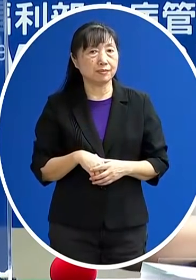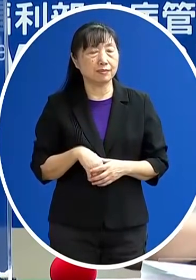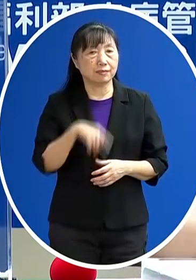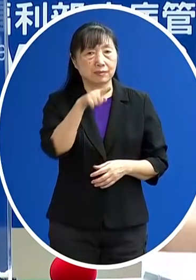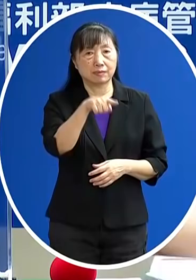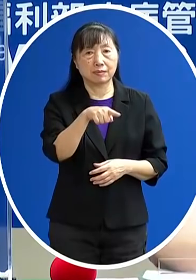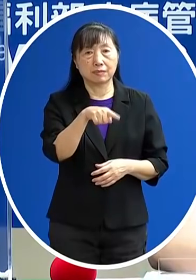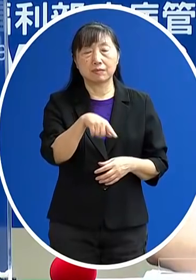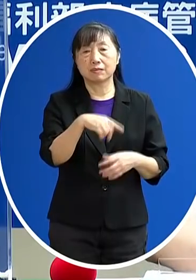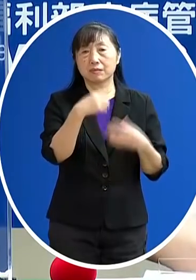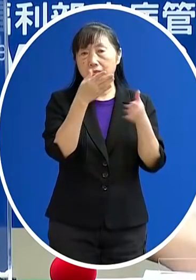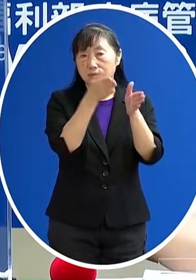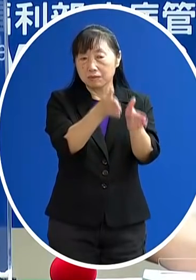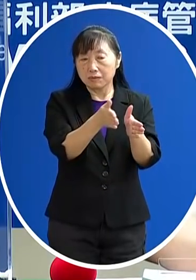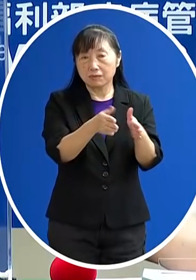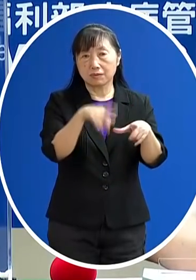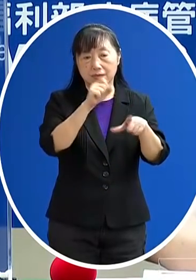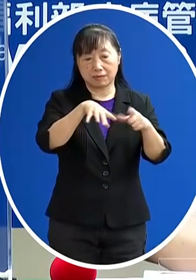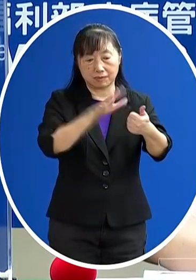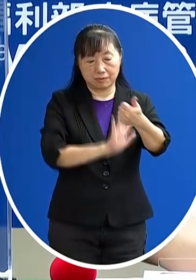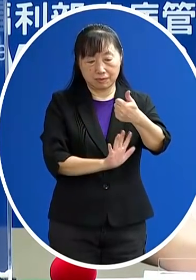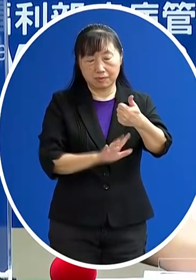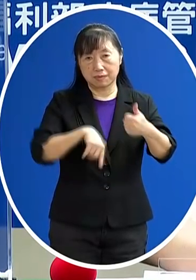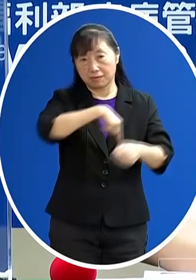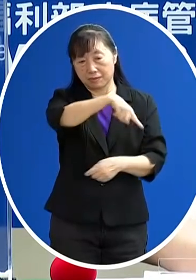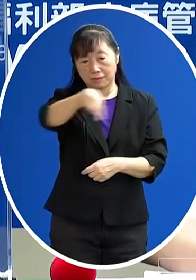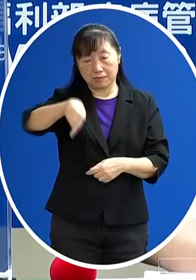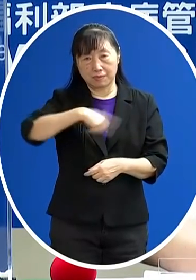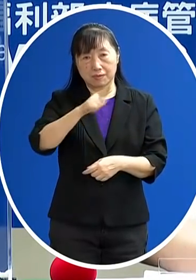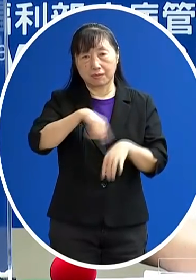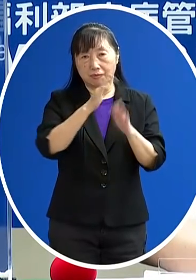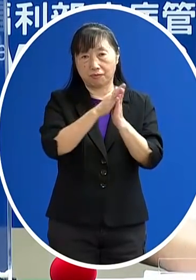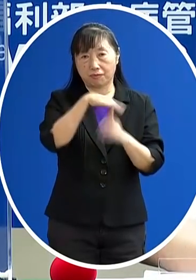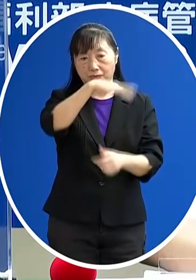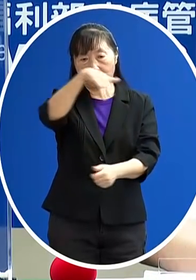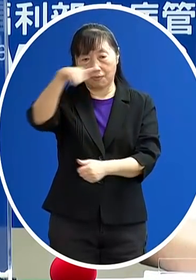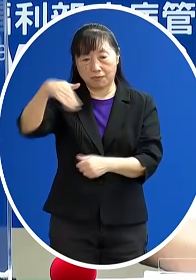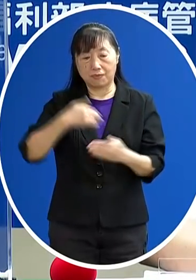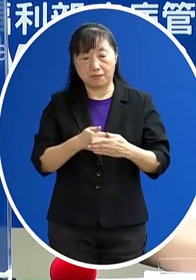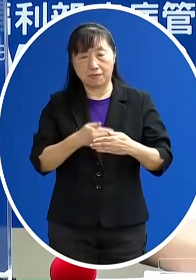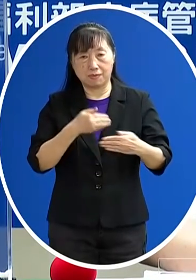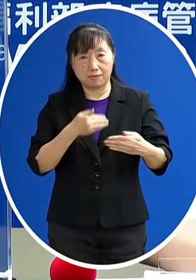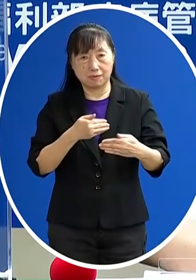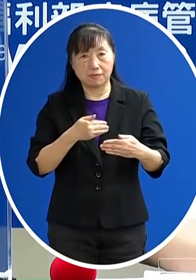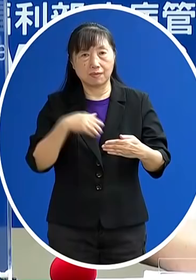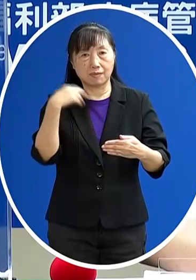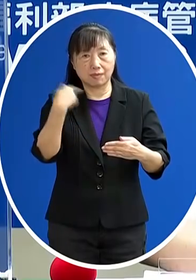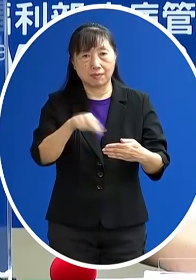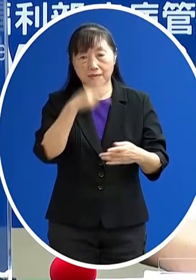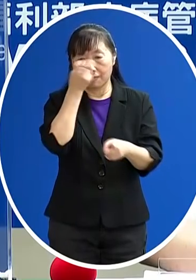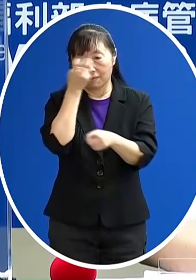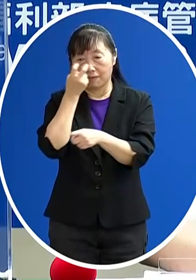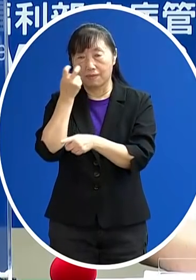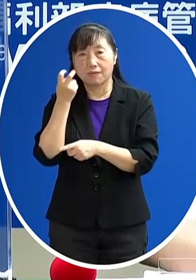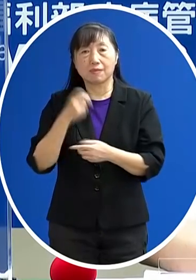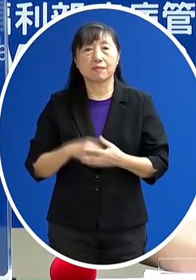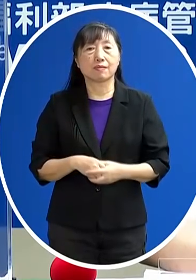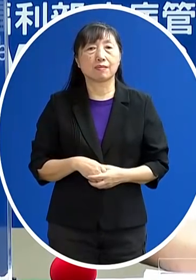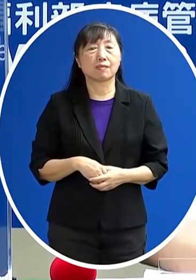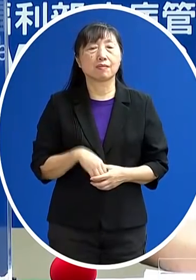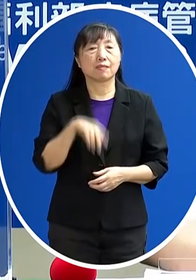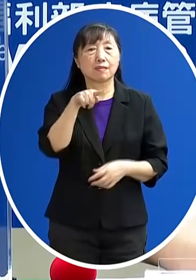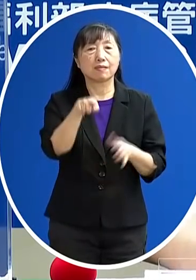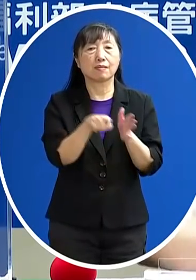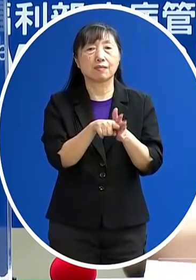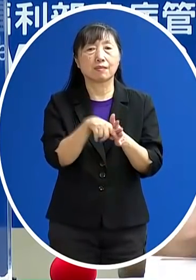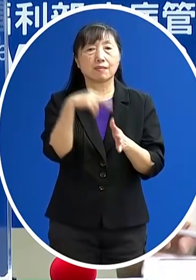相关职场的相关的人员全部都列为居隔，好，那里面采出了好后面这样的